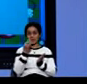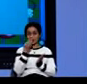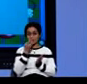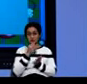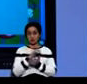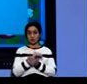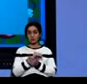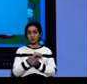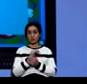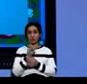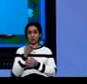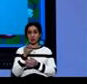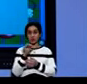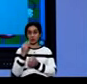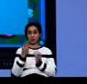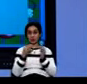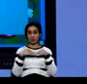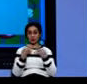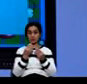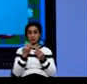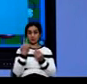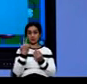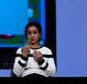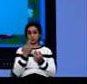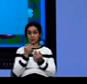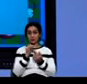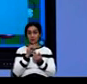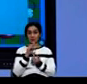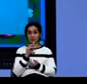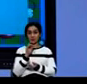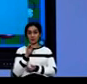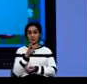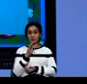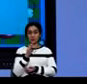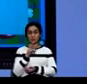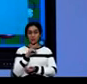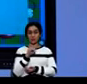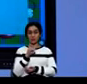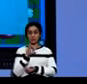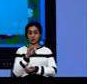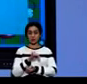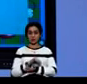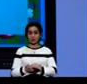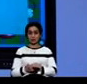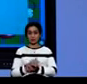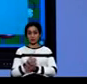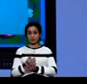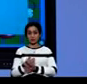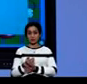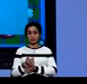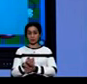Последнее предложение. Карим дал три фиал. Какое окончание? Правильно,